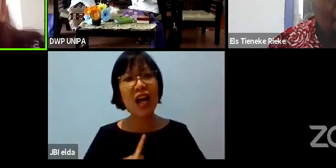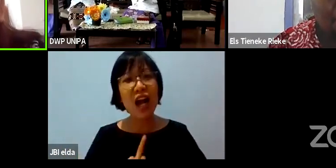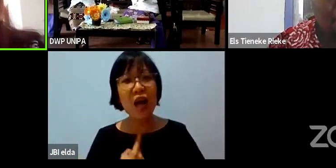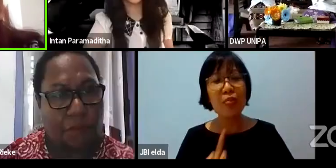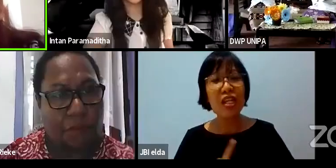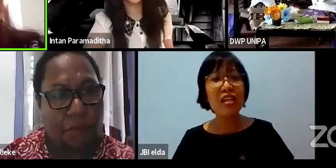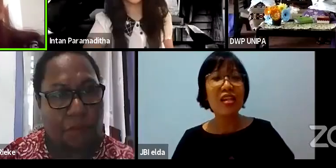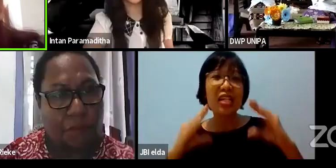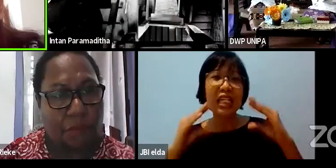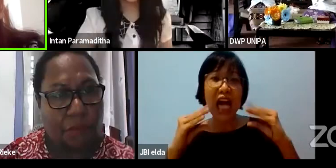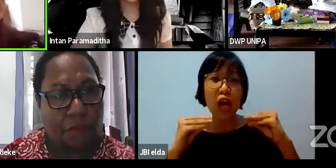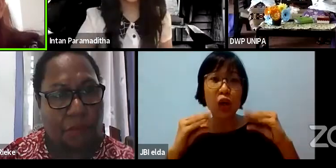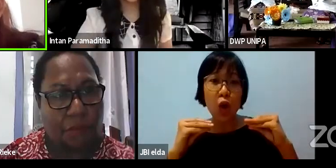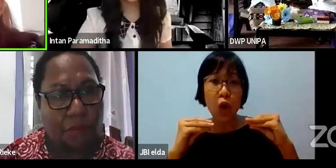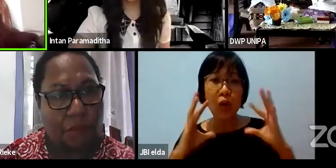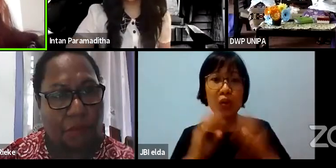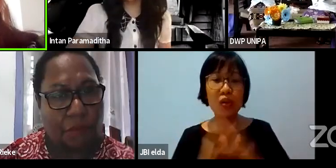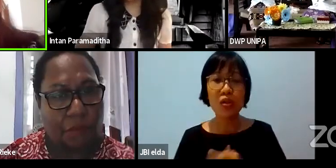agar